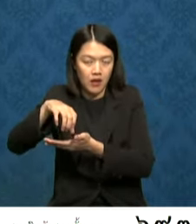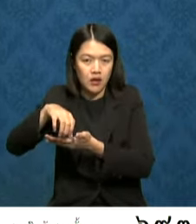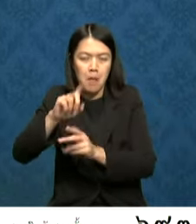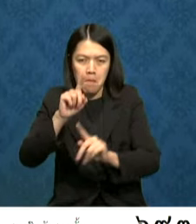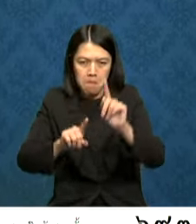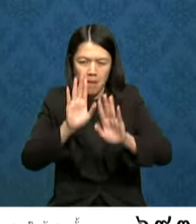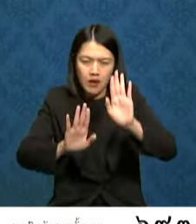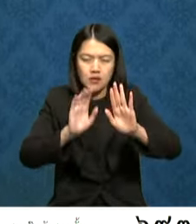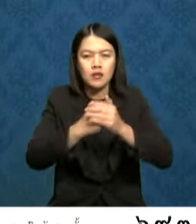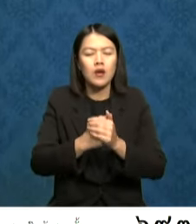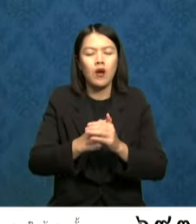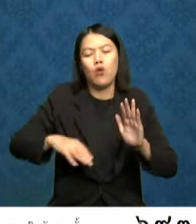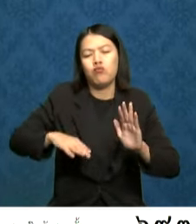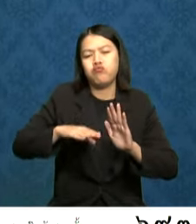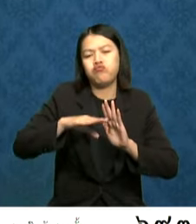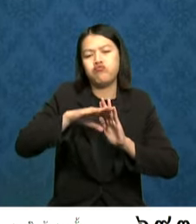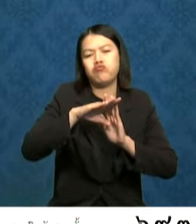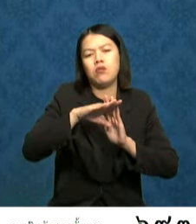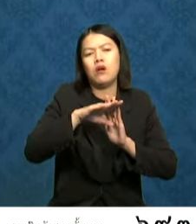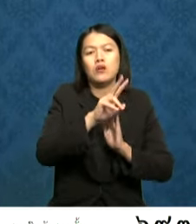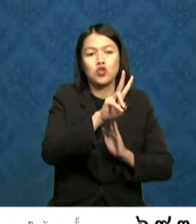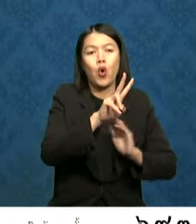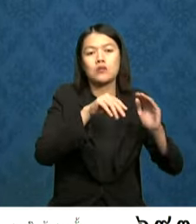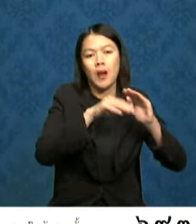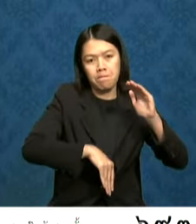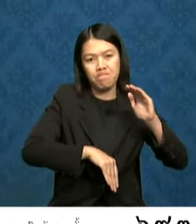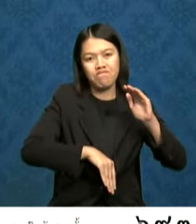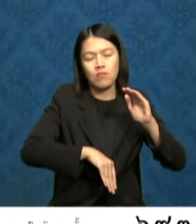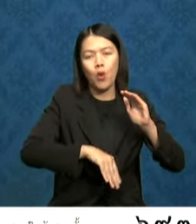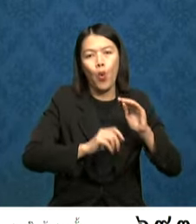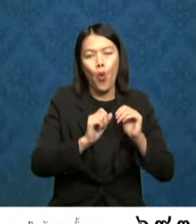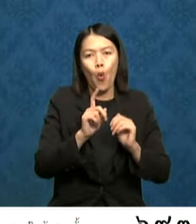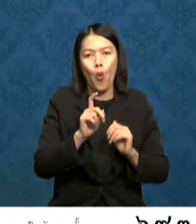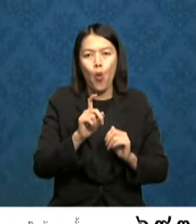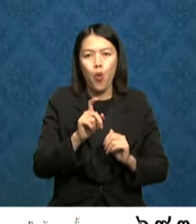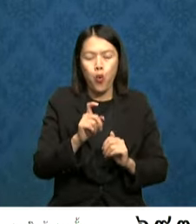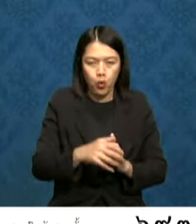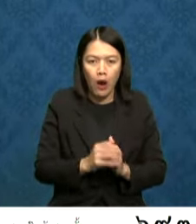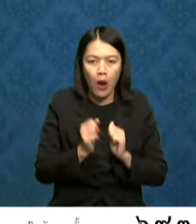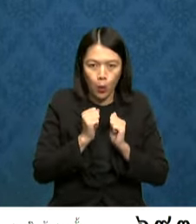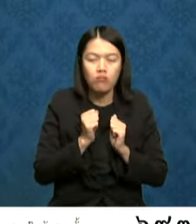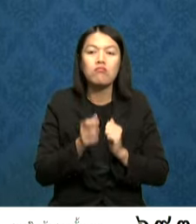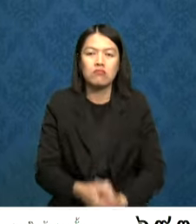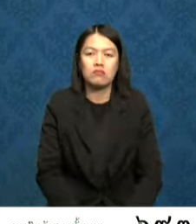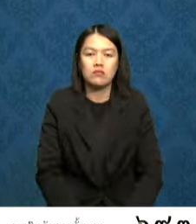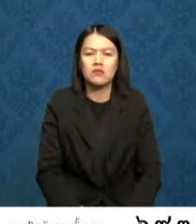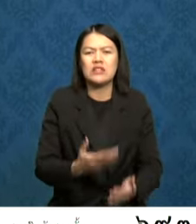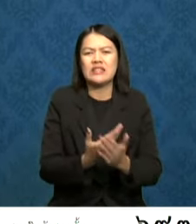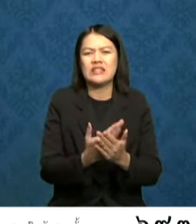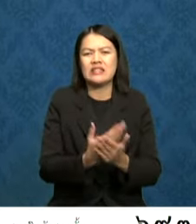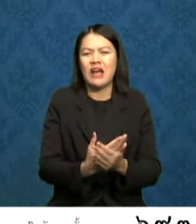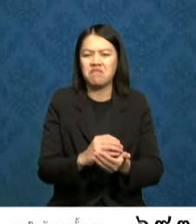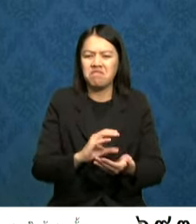ประมาณการเอาไว้ว่าอาจจะโตต่ำ 2ด้วยซ้ำไปมันน่ากลัวมากนะคะดังนั้นเนี่ยเราอย่าเอาเงินไป